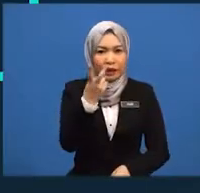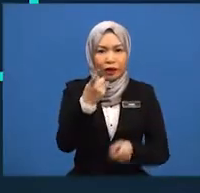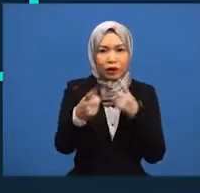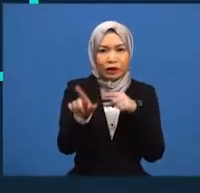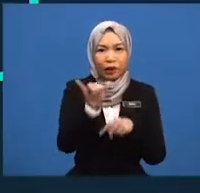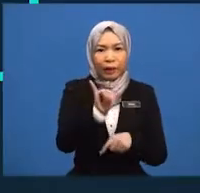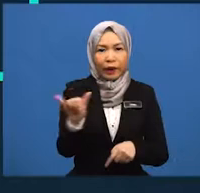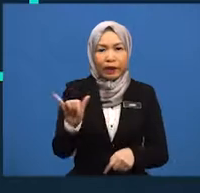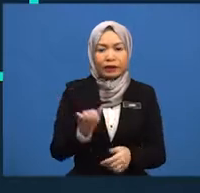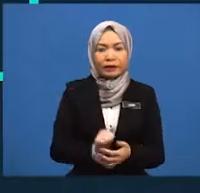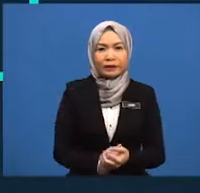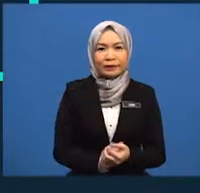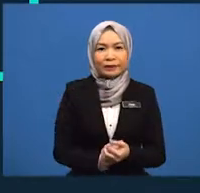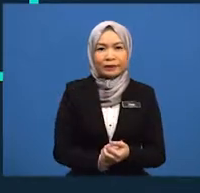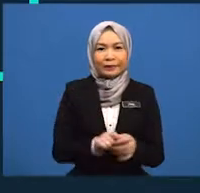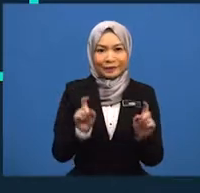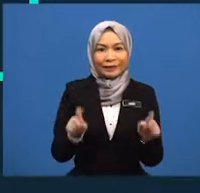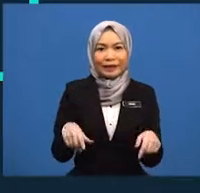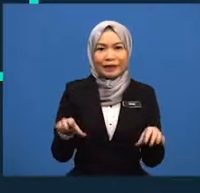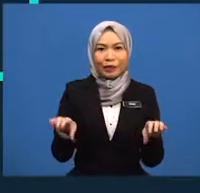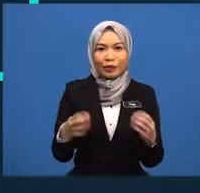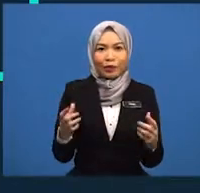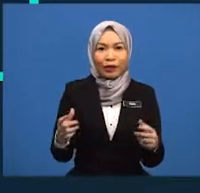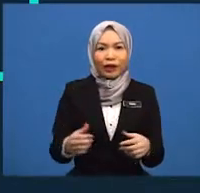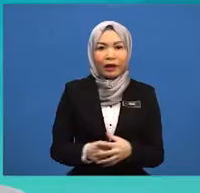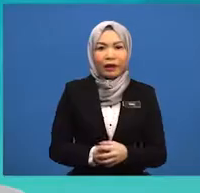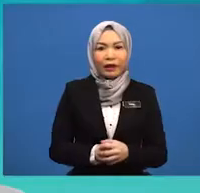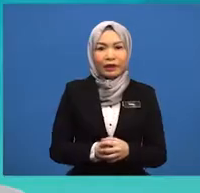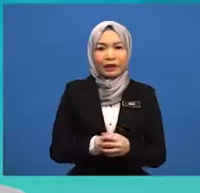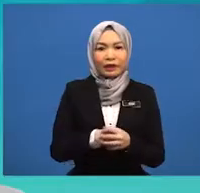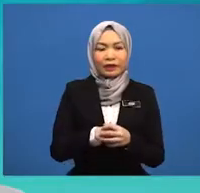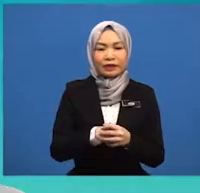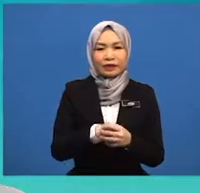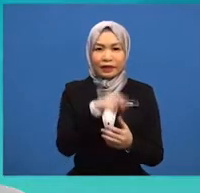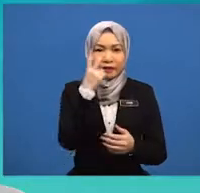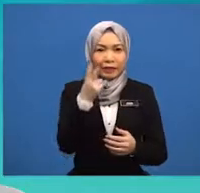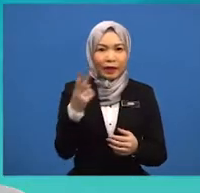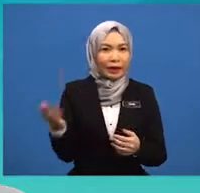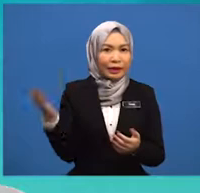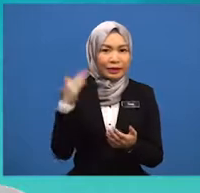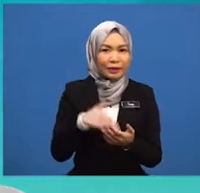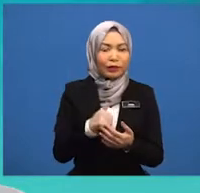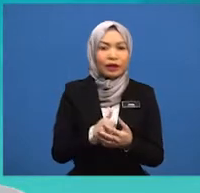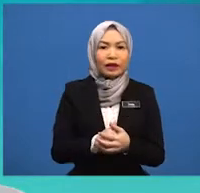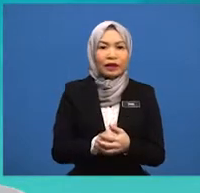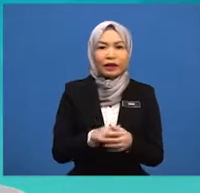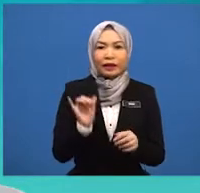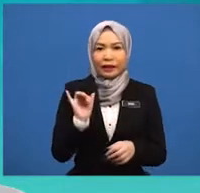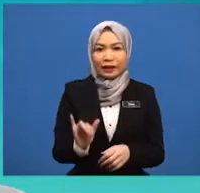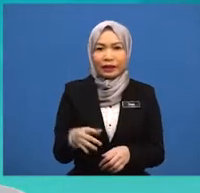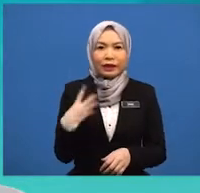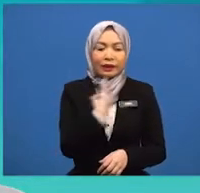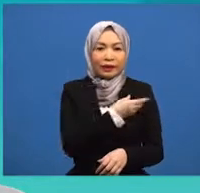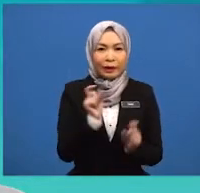Mengapakah kita perlu lakukan semakan semula? Ya, tepat sekali murid-murid. Kita